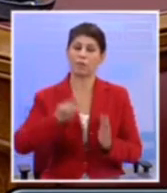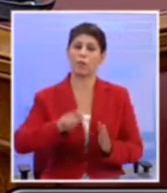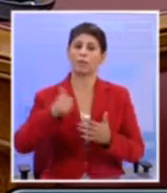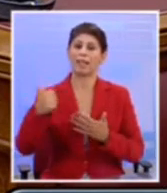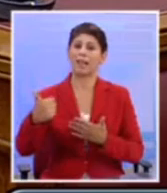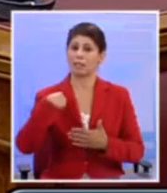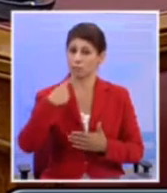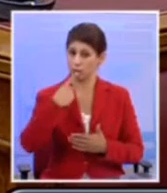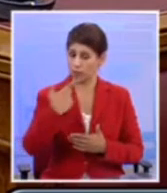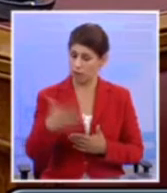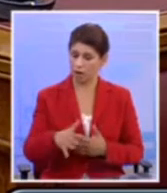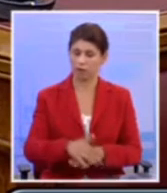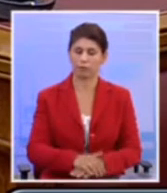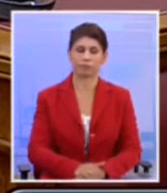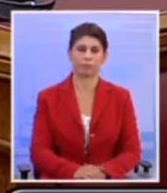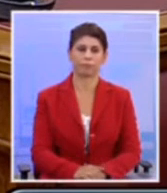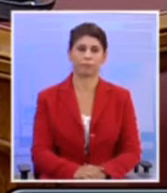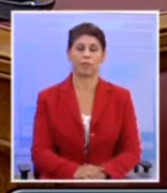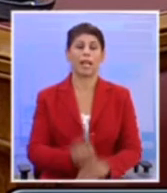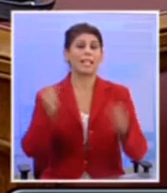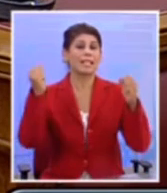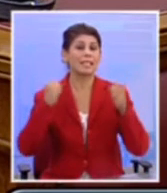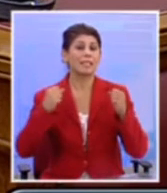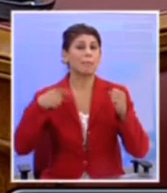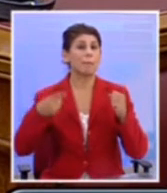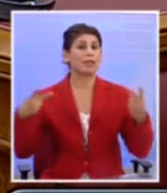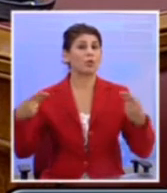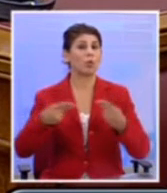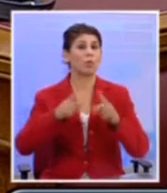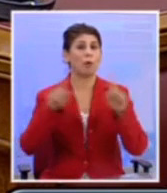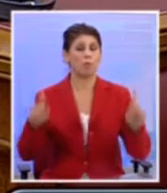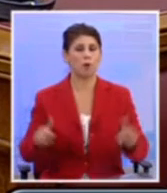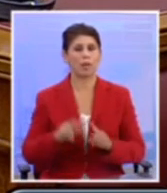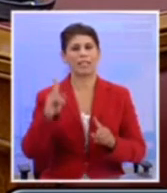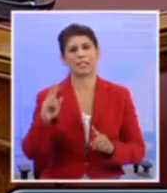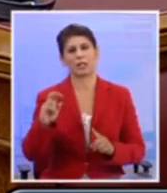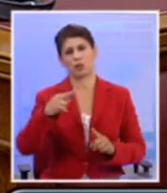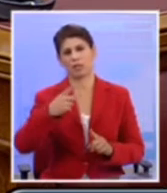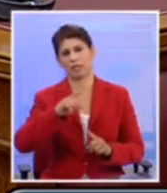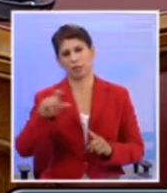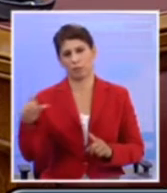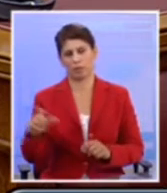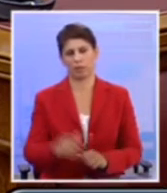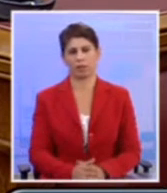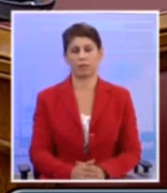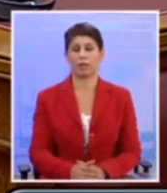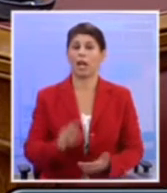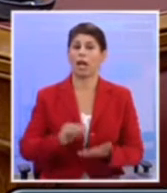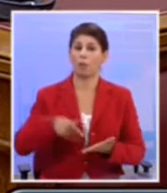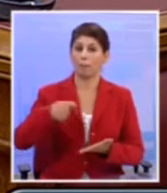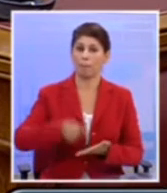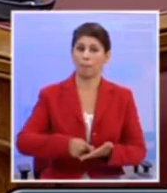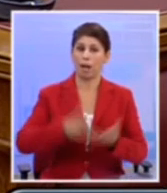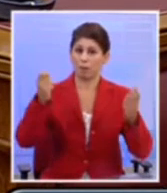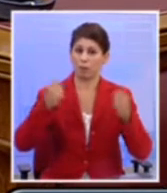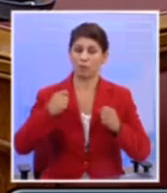76 που σας είπα και τις ζημιές τους μετά από το κούρεμα των ομολόγων σε 20 δισεκατομμύρια. Ταυτόχρονα πλήρωσαν αποζημιώσεις